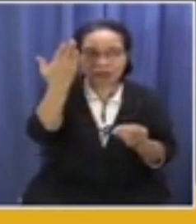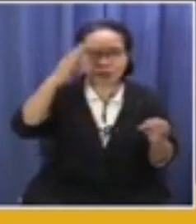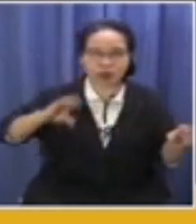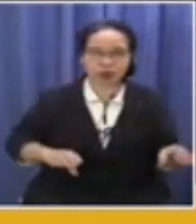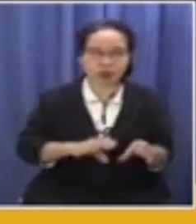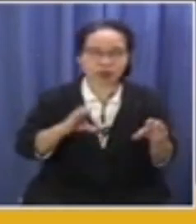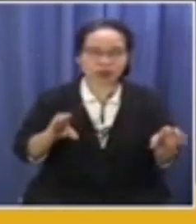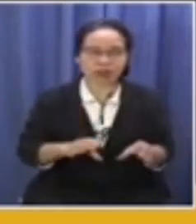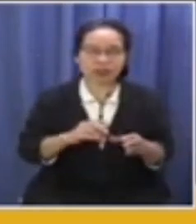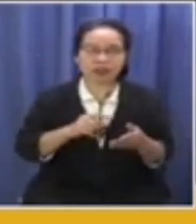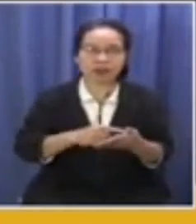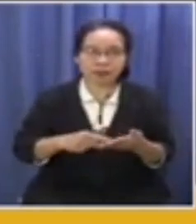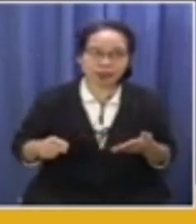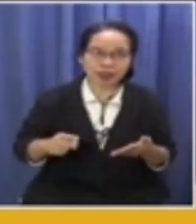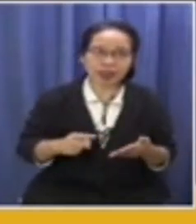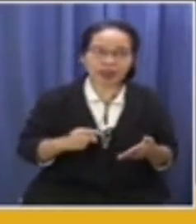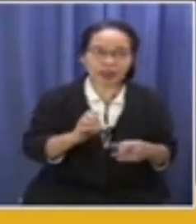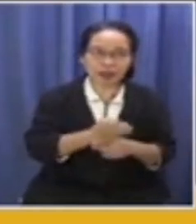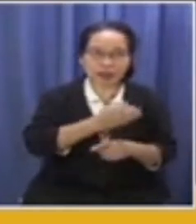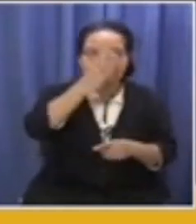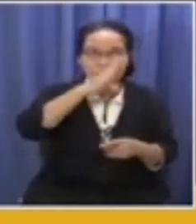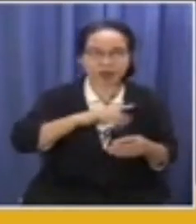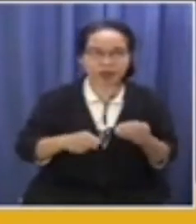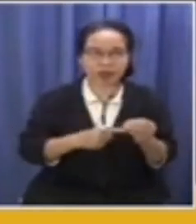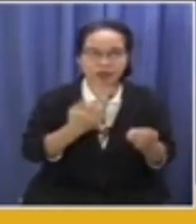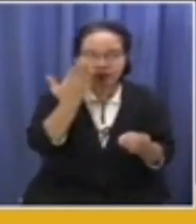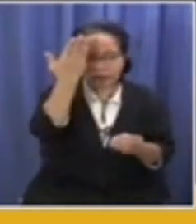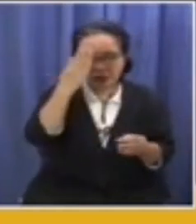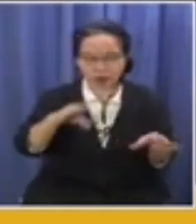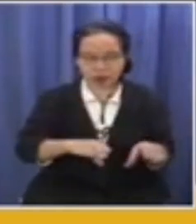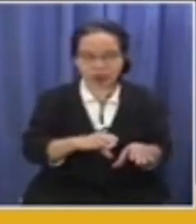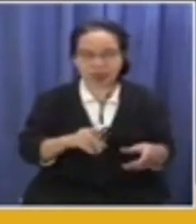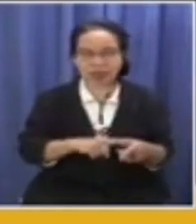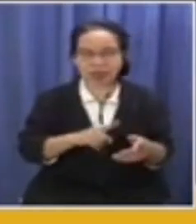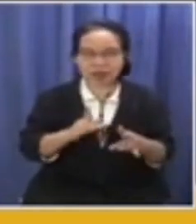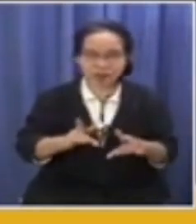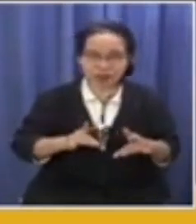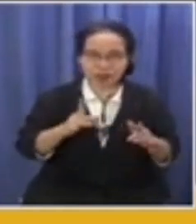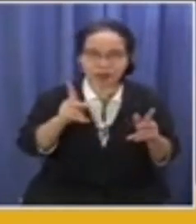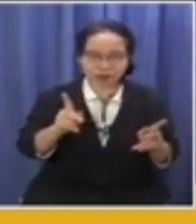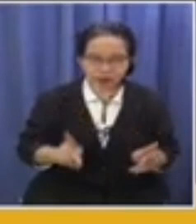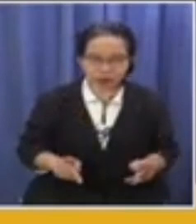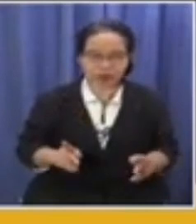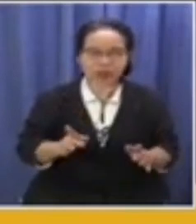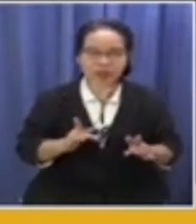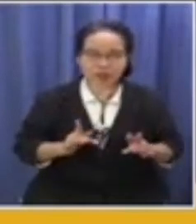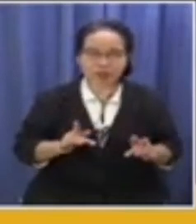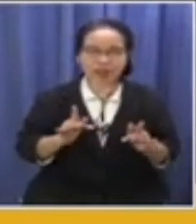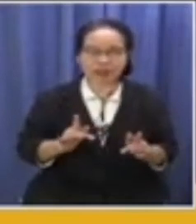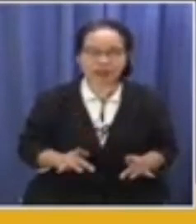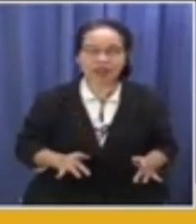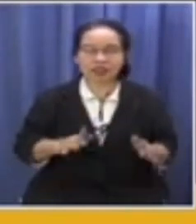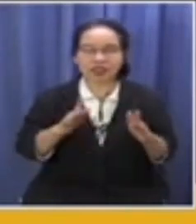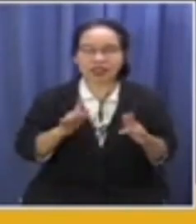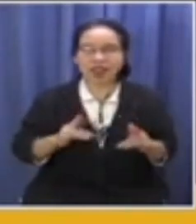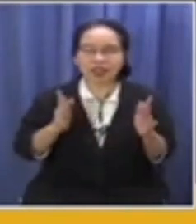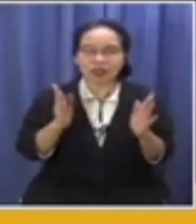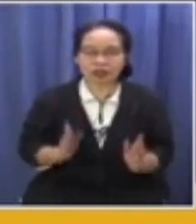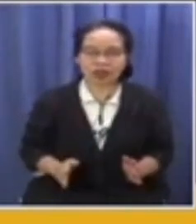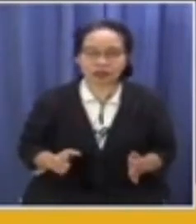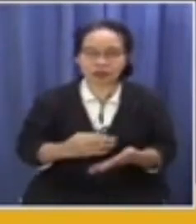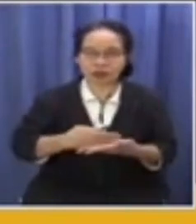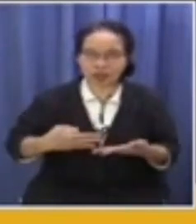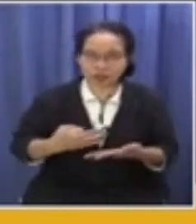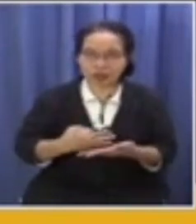Ayon nagbabayad ka sa bawat tao ayon sa kanyang gawa kaya pag naawa yung tao maaawa rin siya dun sa naawa pag